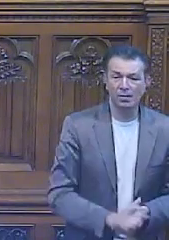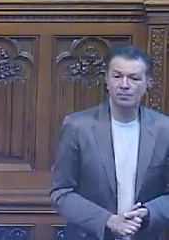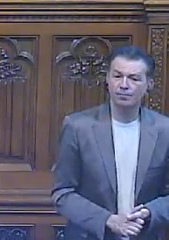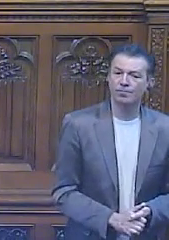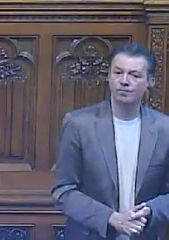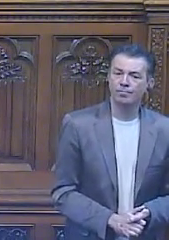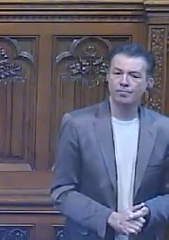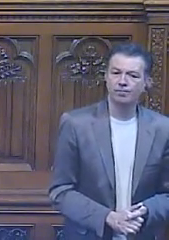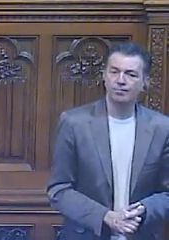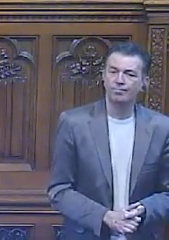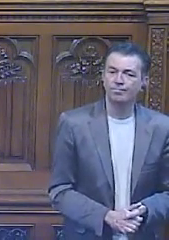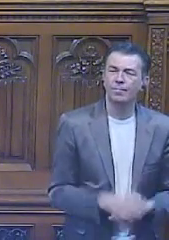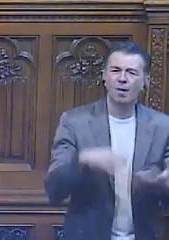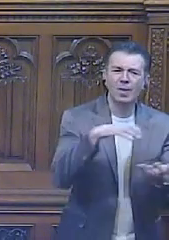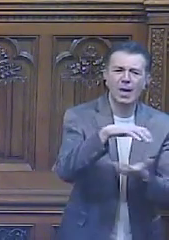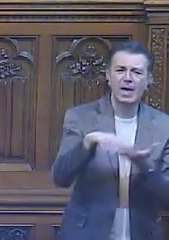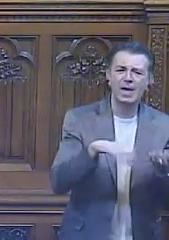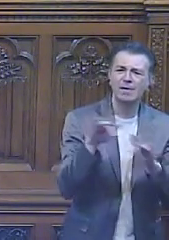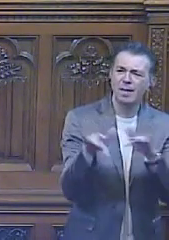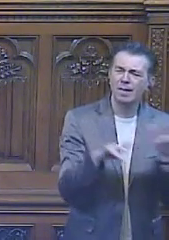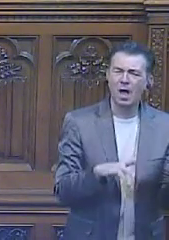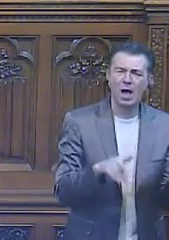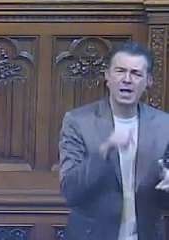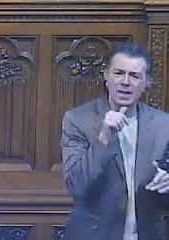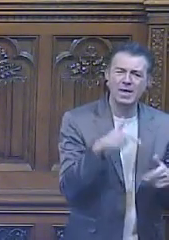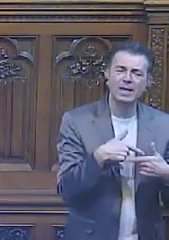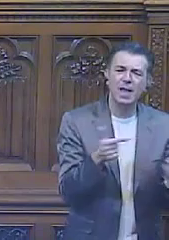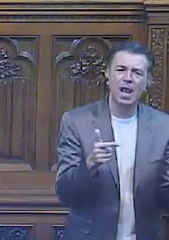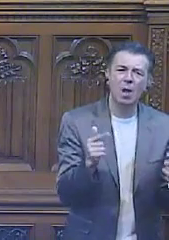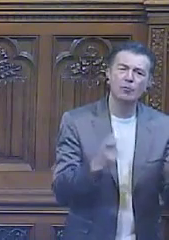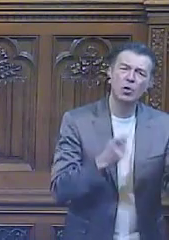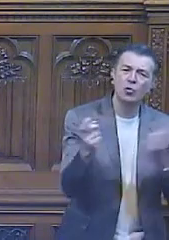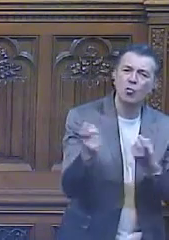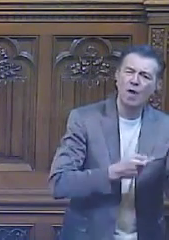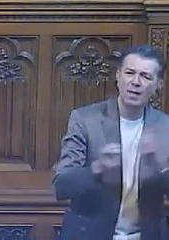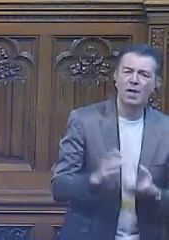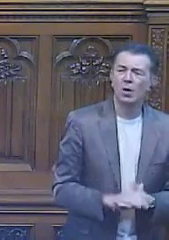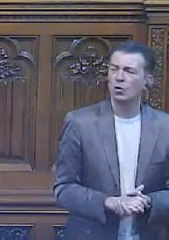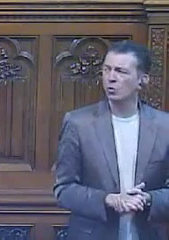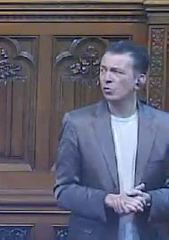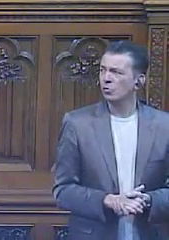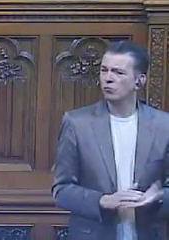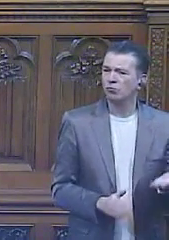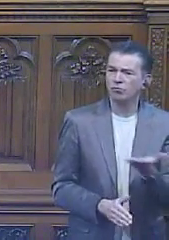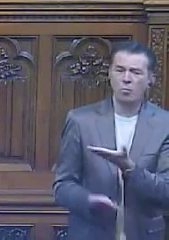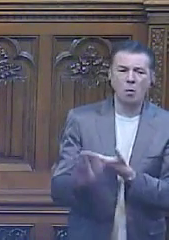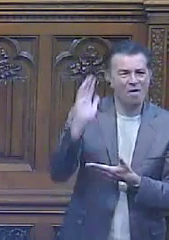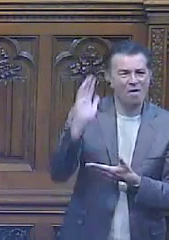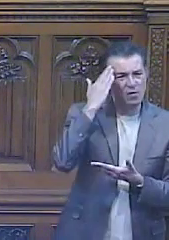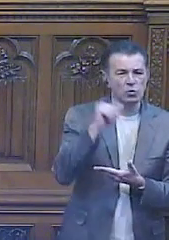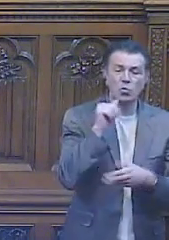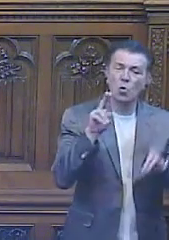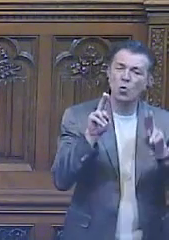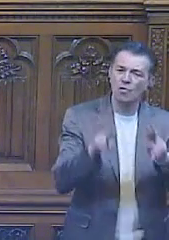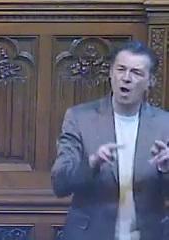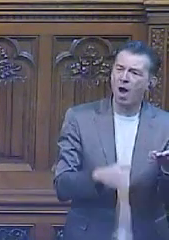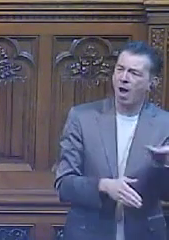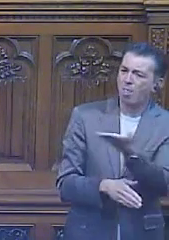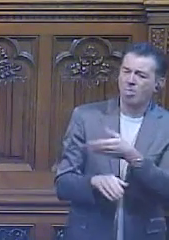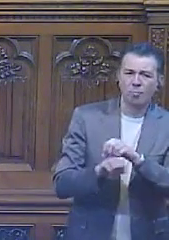dieser Krise bezüglich illegaler Zuwanderung und dieser ganzen bewussten Unwahrheiten, die